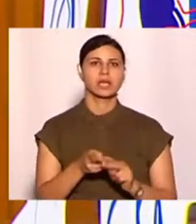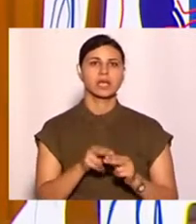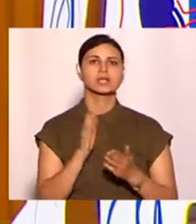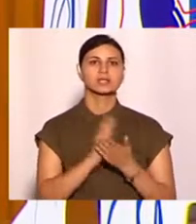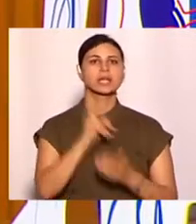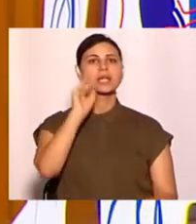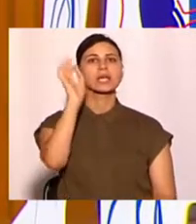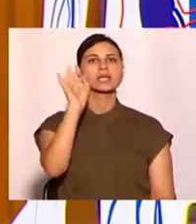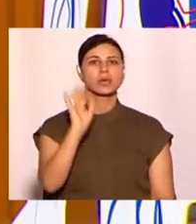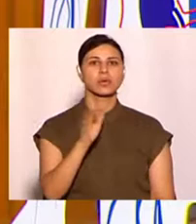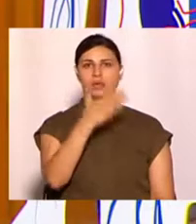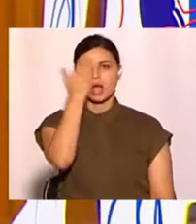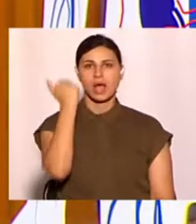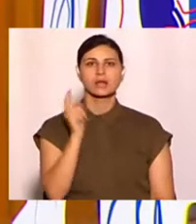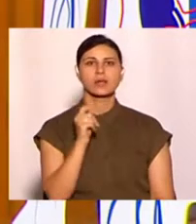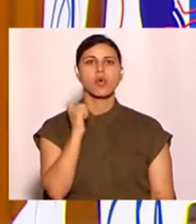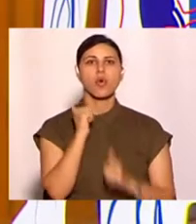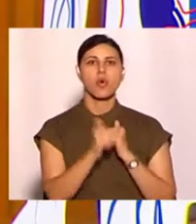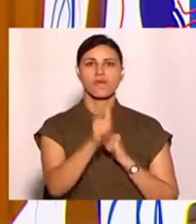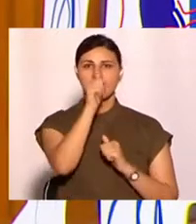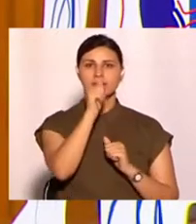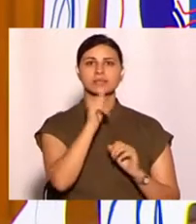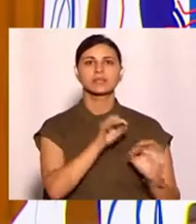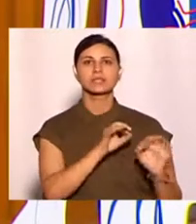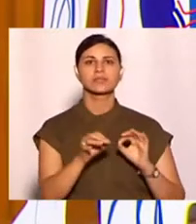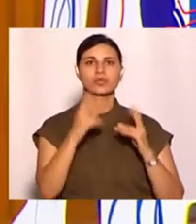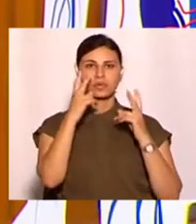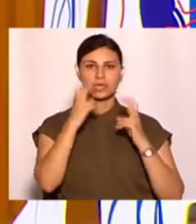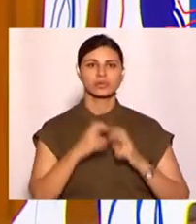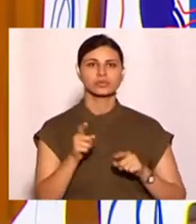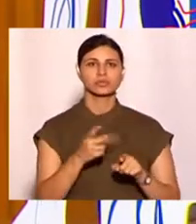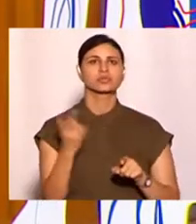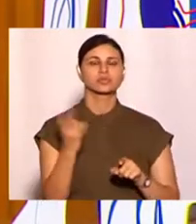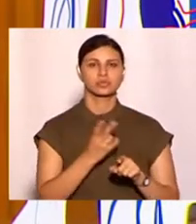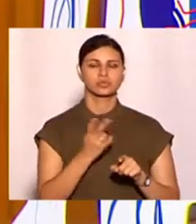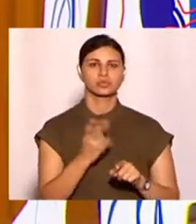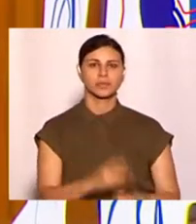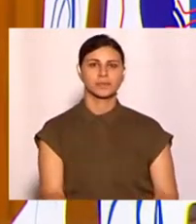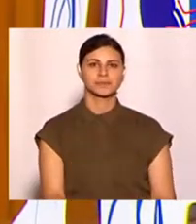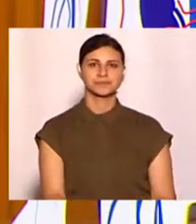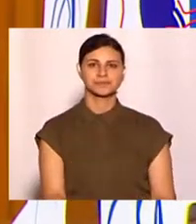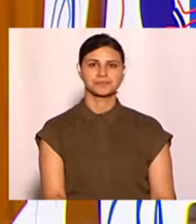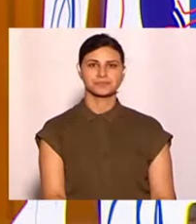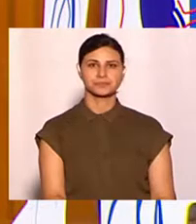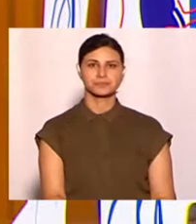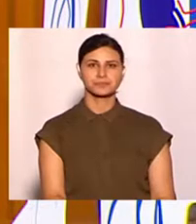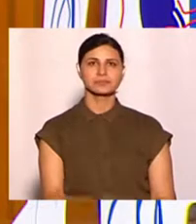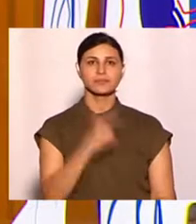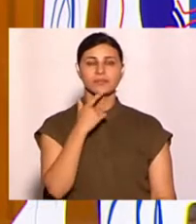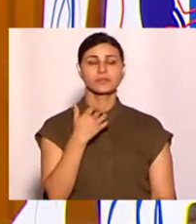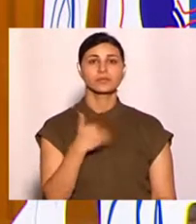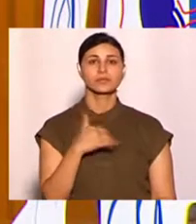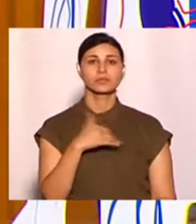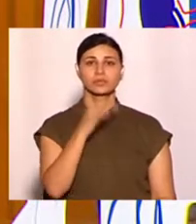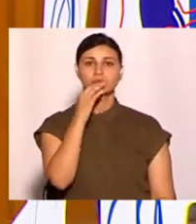რეგულარული, რომ არ დაავიწყდეთ ყოველთვიური გასინჯვა, მათ უნდა მენსტრუალური ციკლის